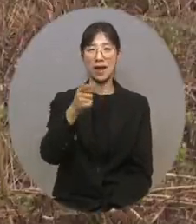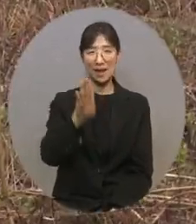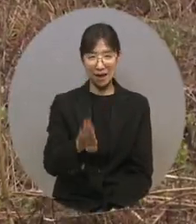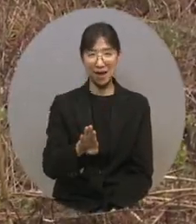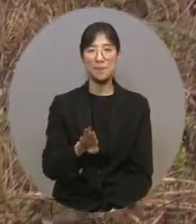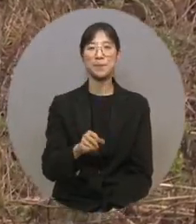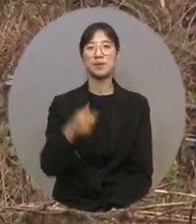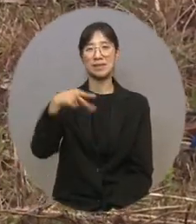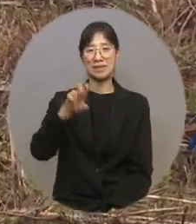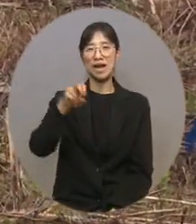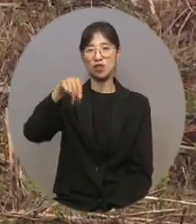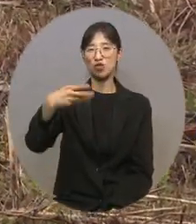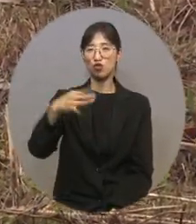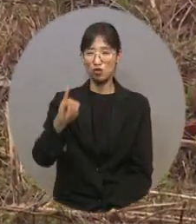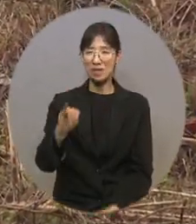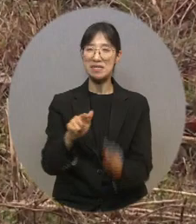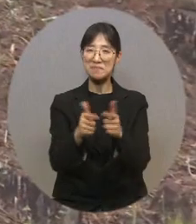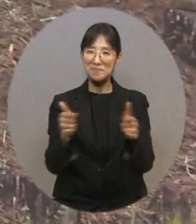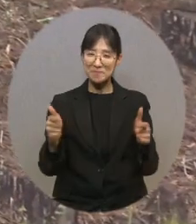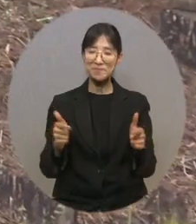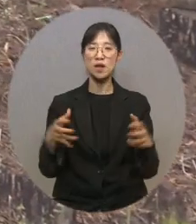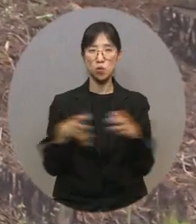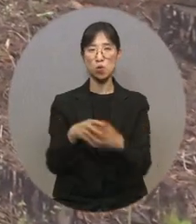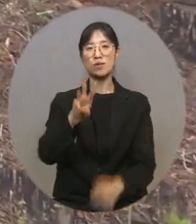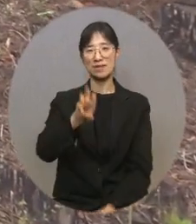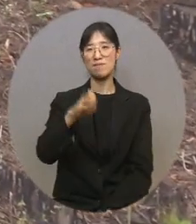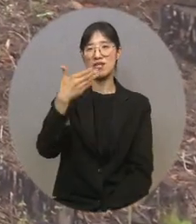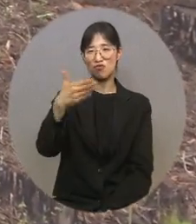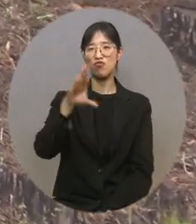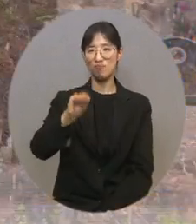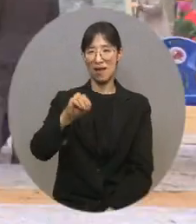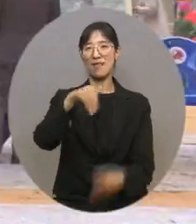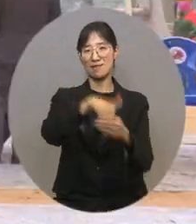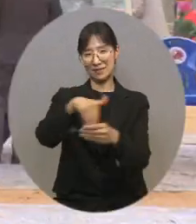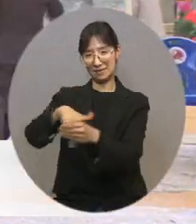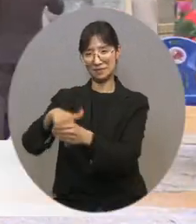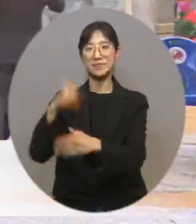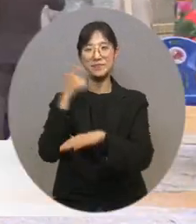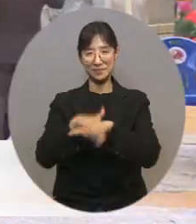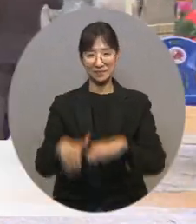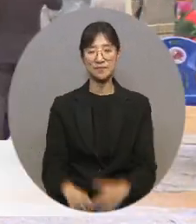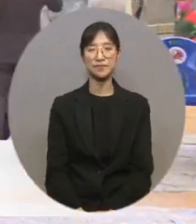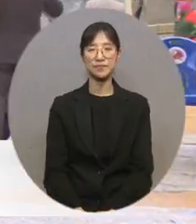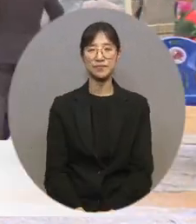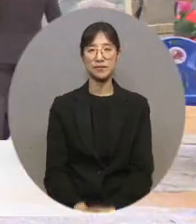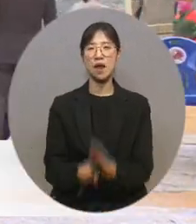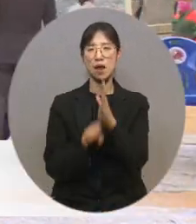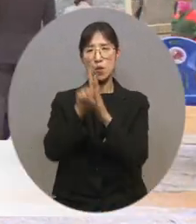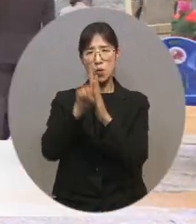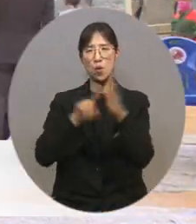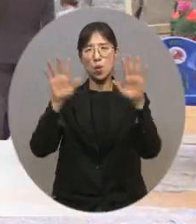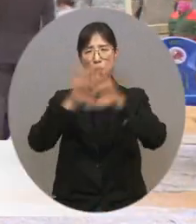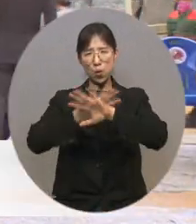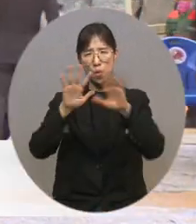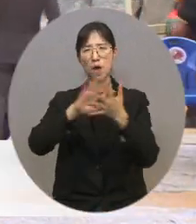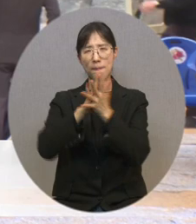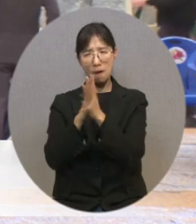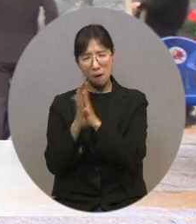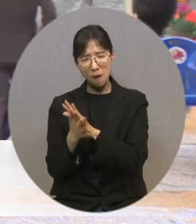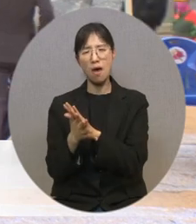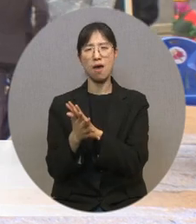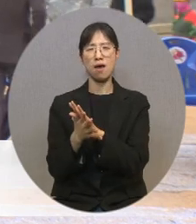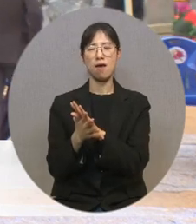낙엽송, 상수리 등 총 39만 본의 나무를 식재할 계획입니다. 기후변화에 대응하고